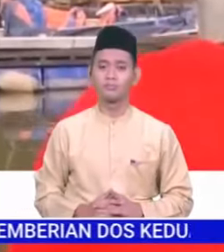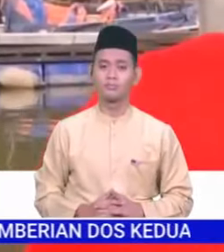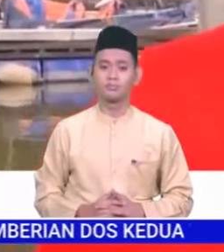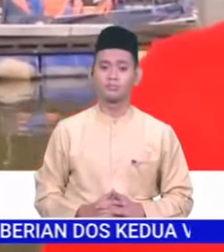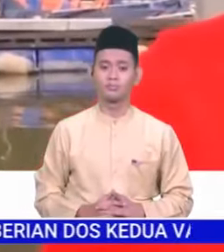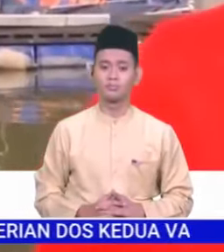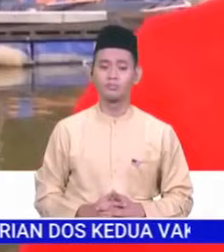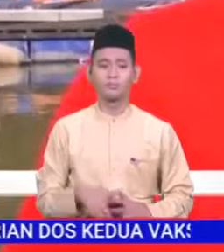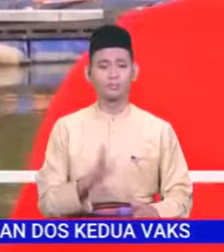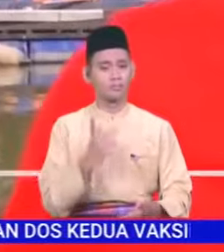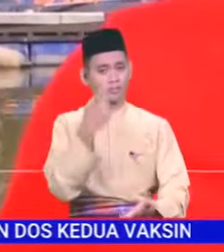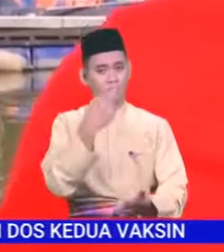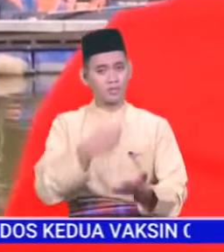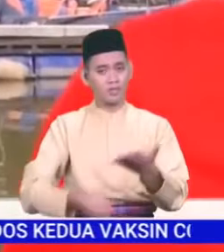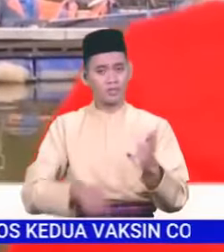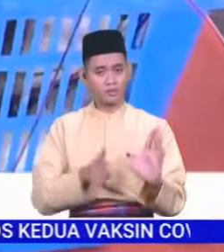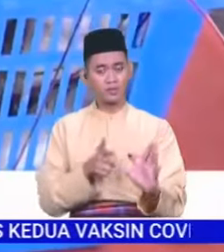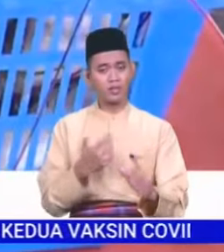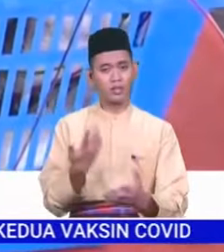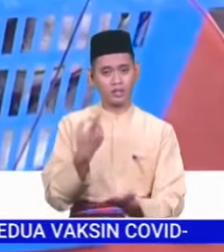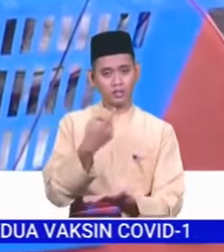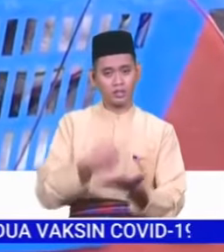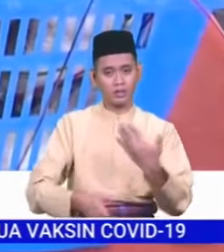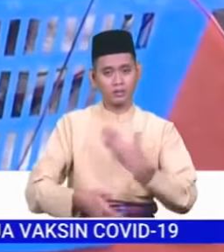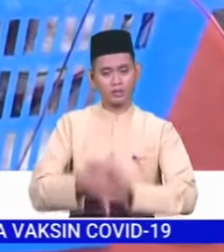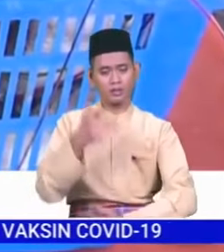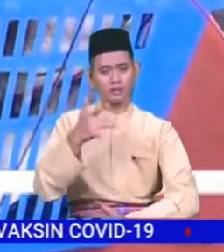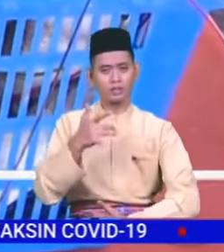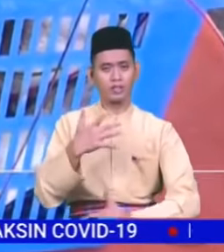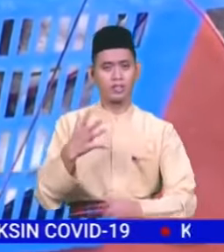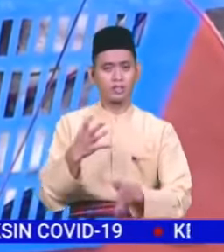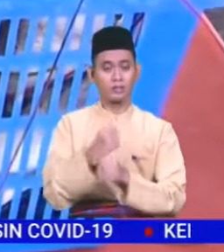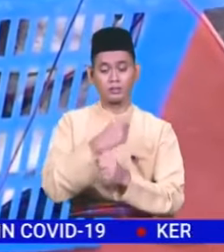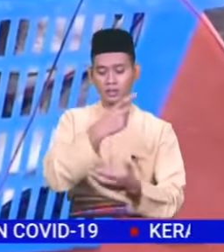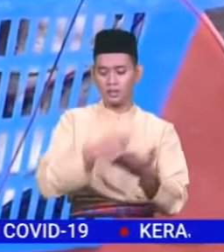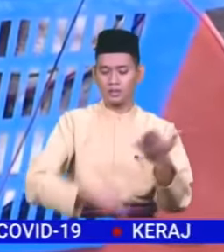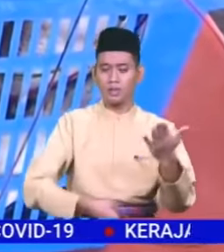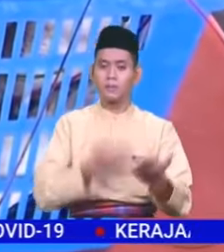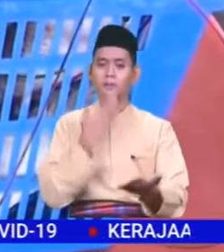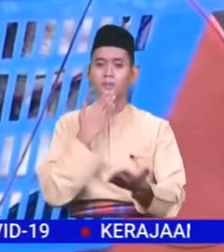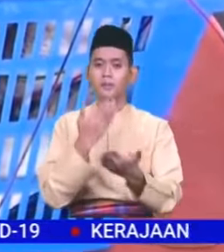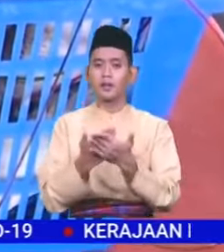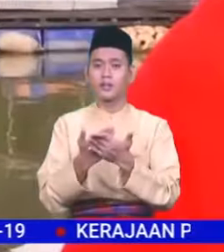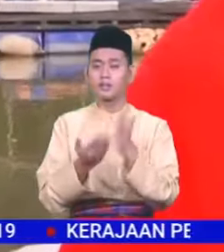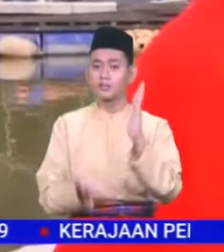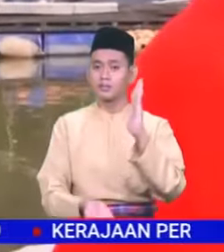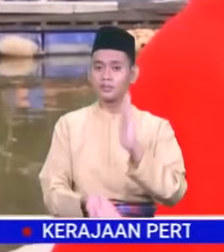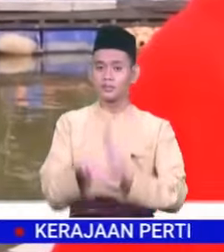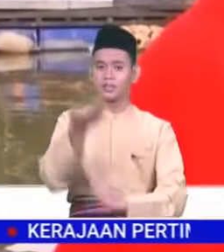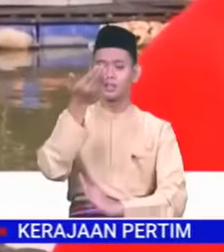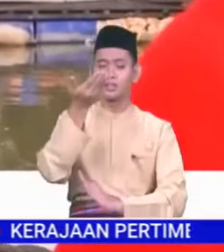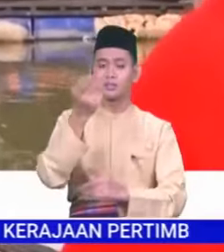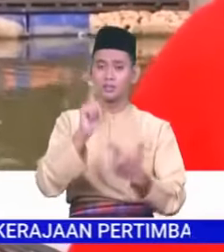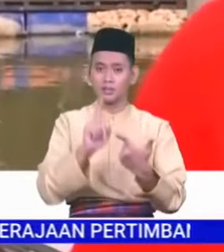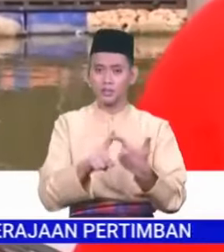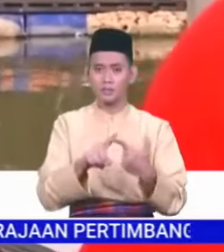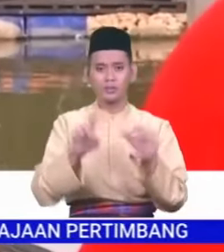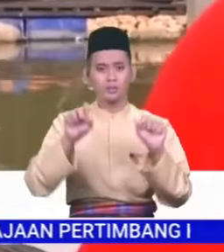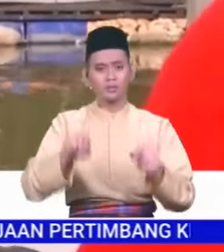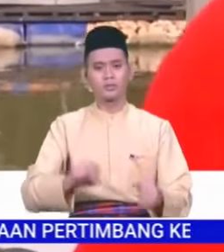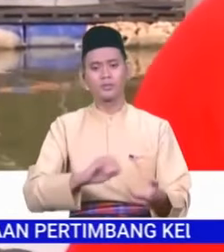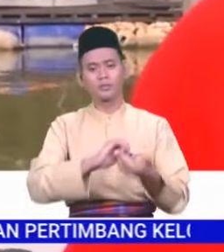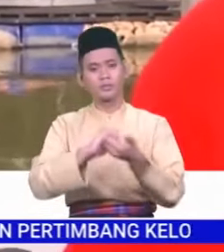Hai ihg Aceh itu kita dapat bertahan Kandepag yang baik tinggi dan satu lagi didapat persatuan